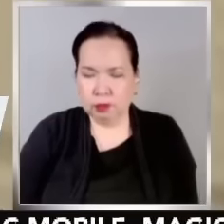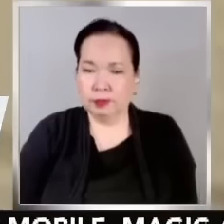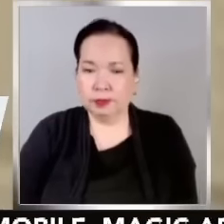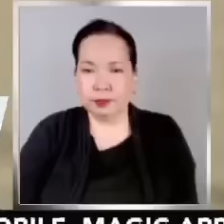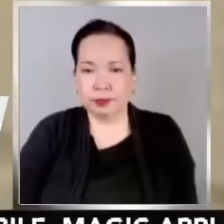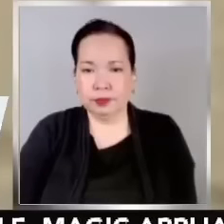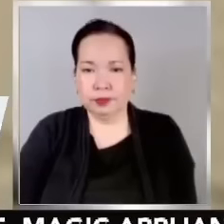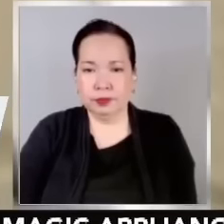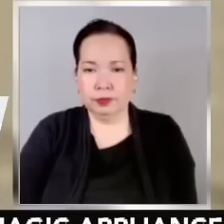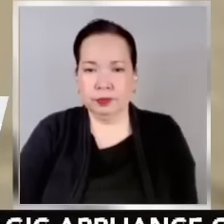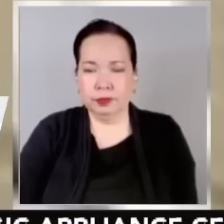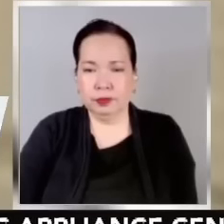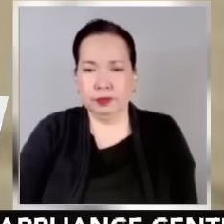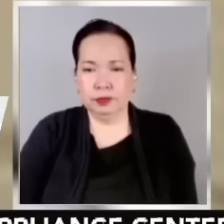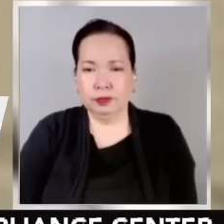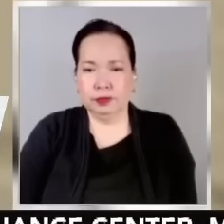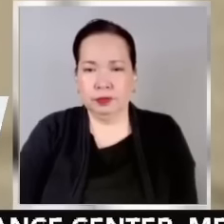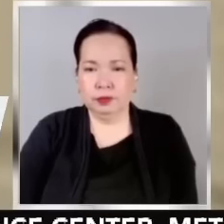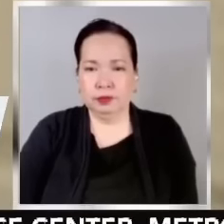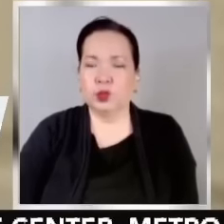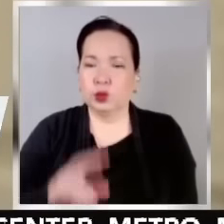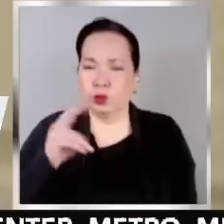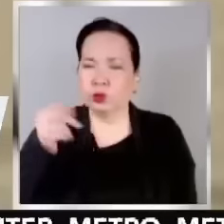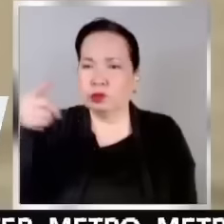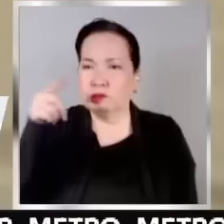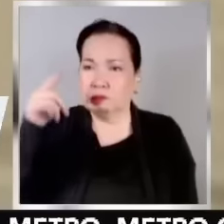nung umalis sila ng Jensen,